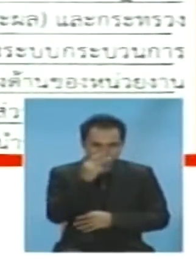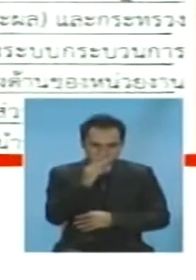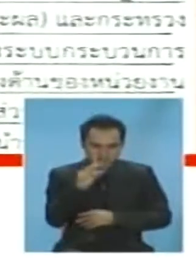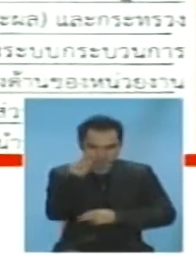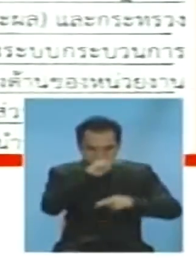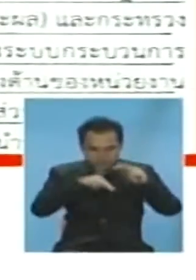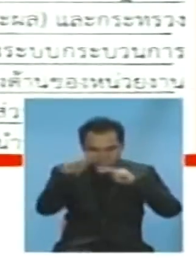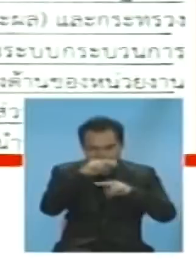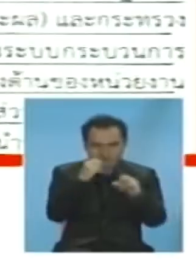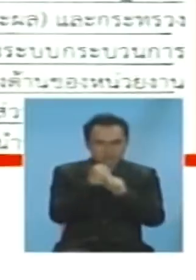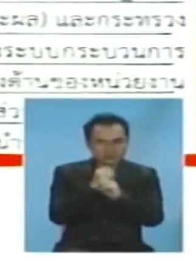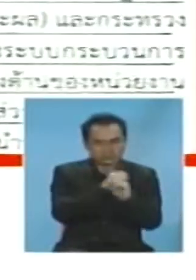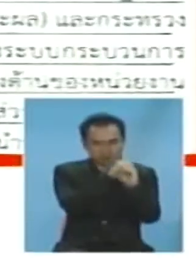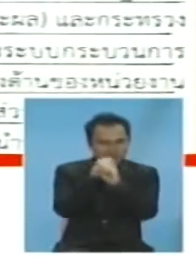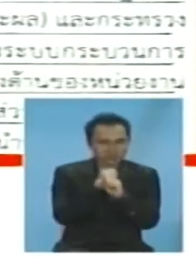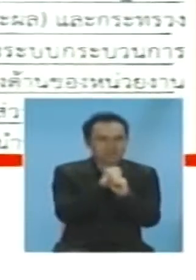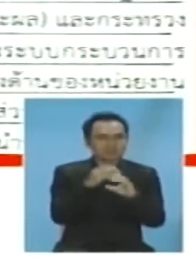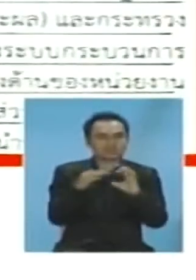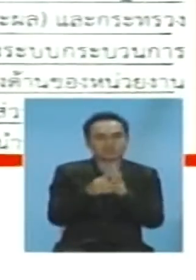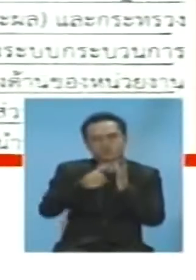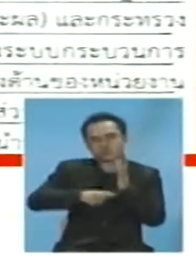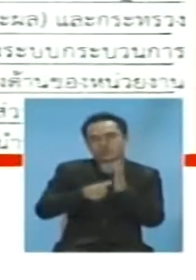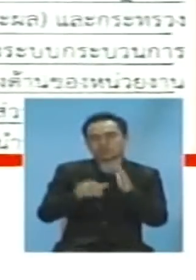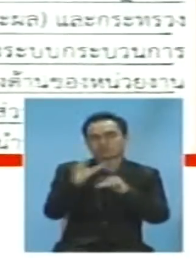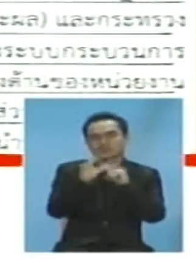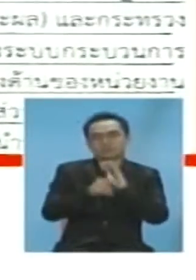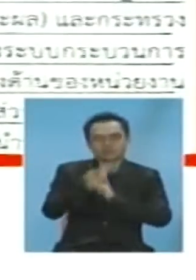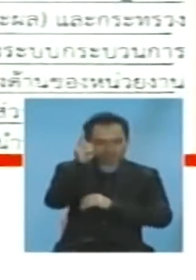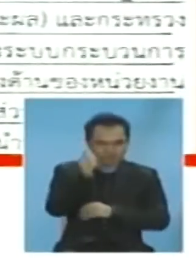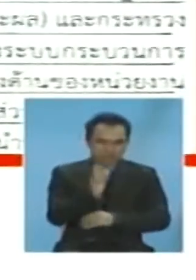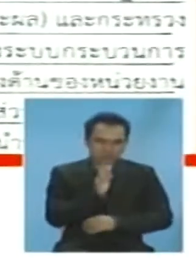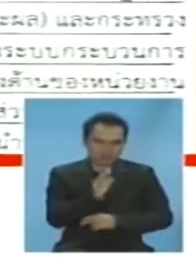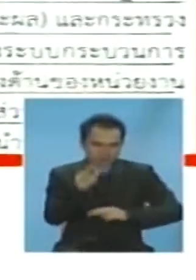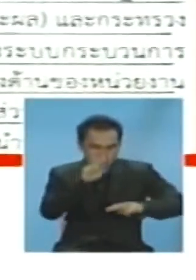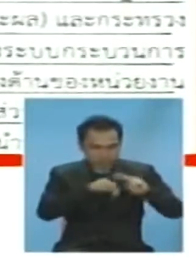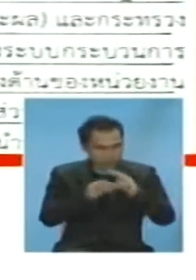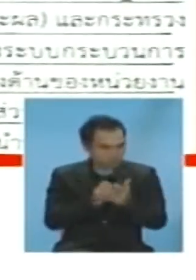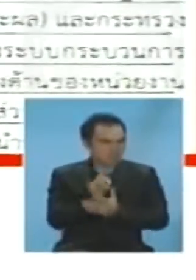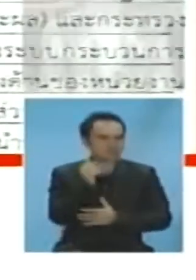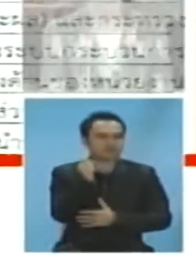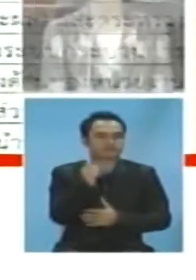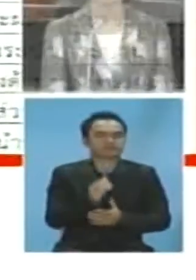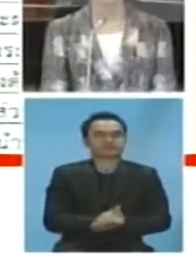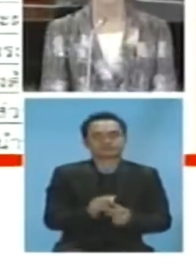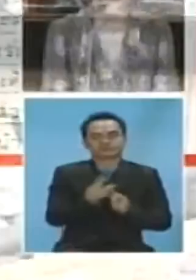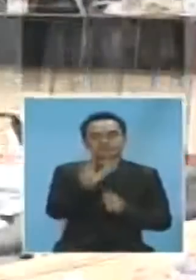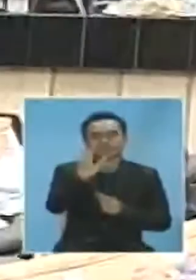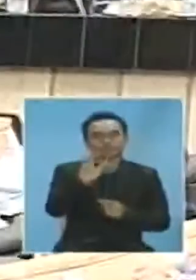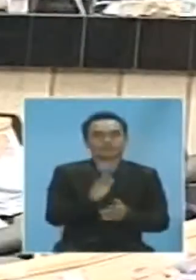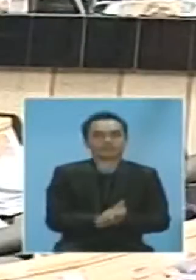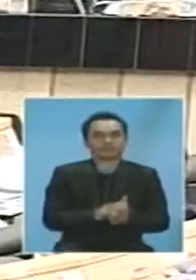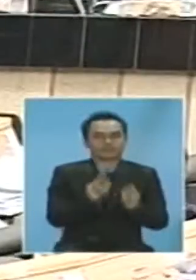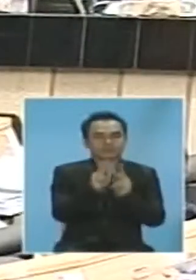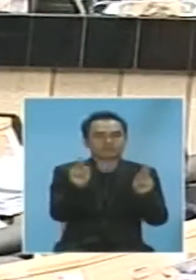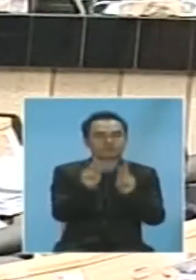าการทุจริตในโครงการรับจำนำข้าวว่าขอให้เป็นไปโดยโปร่งใสและตรวจสอบได้ค่ะ 3. คณะกร